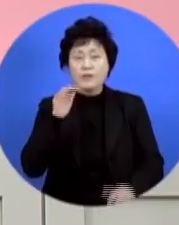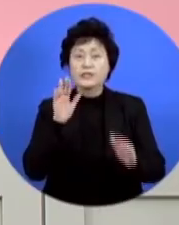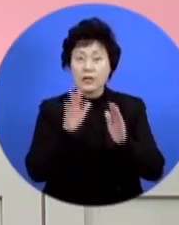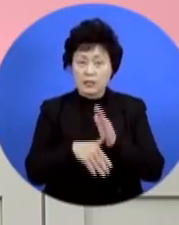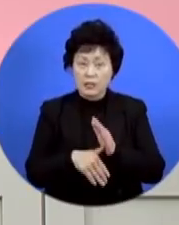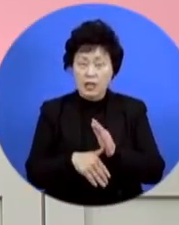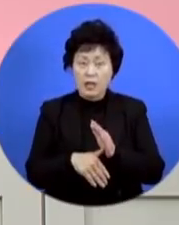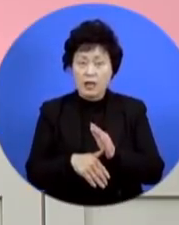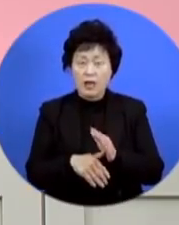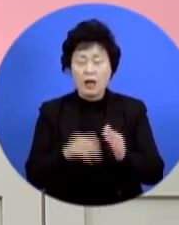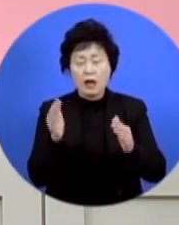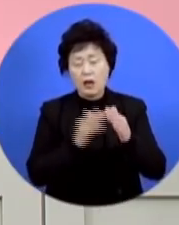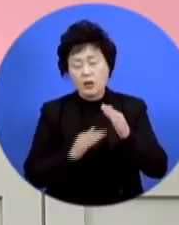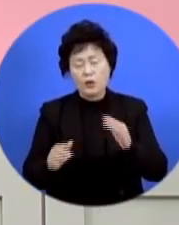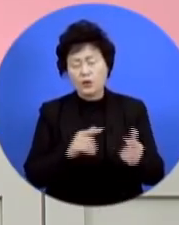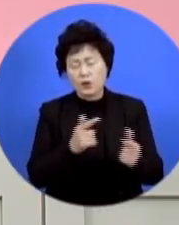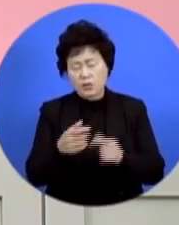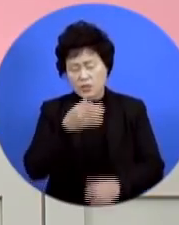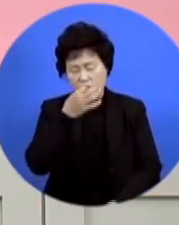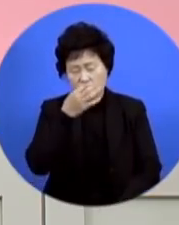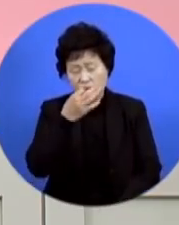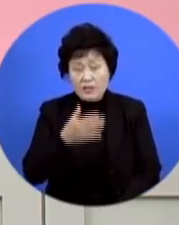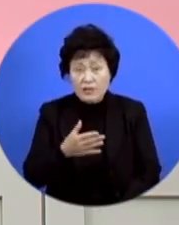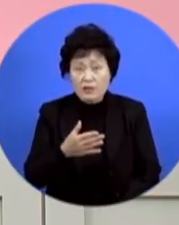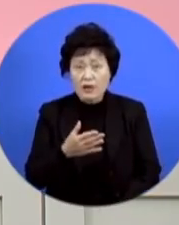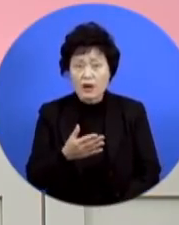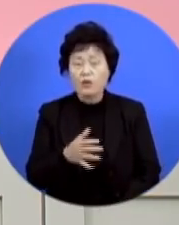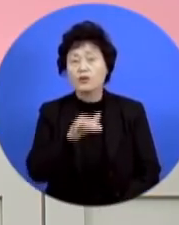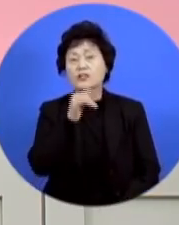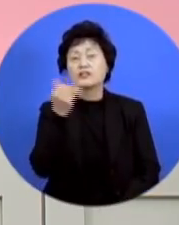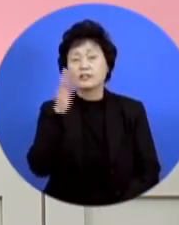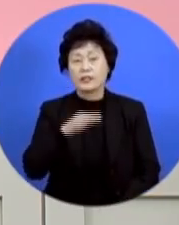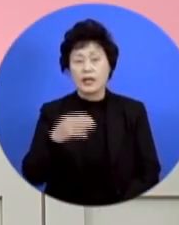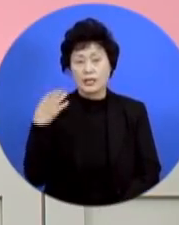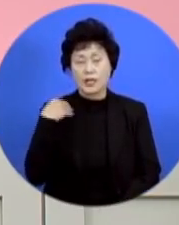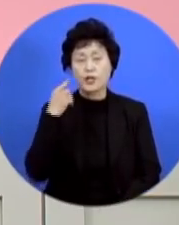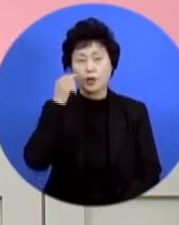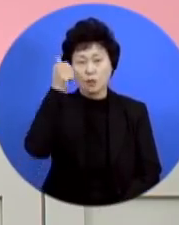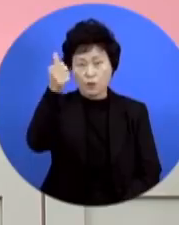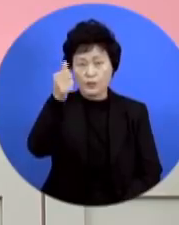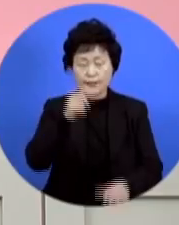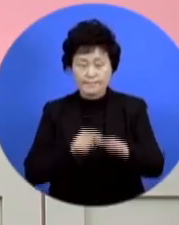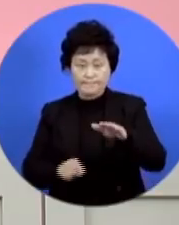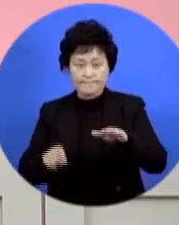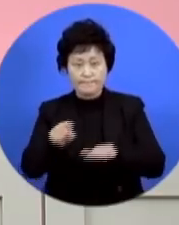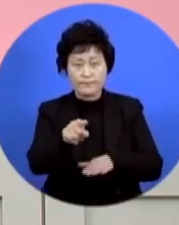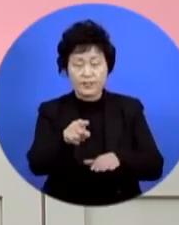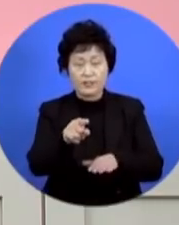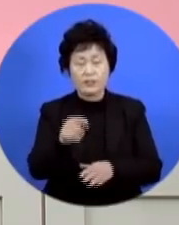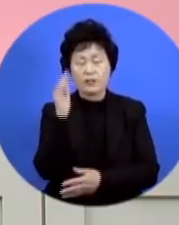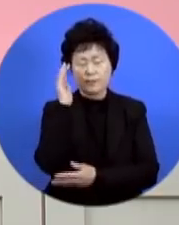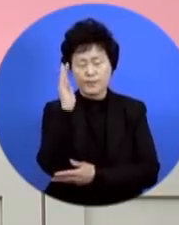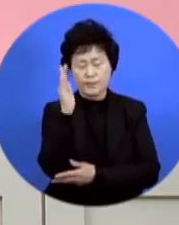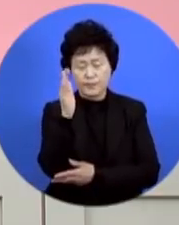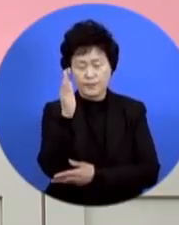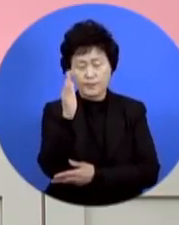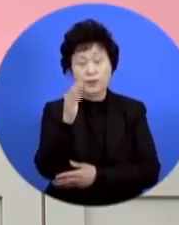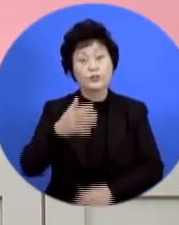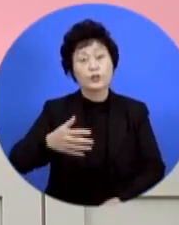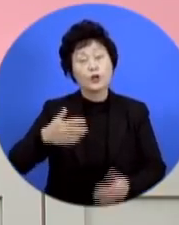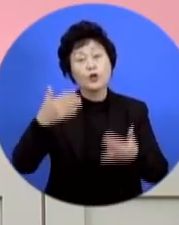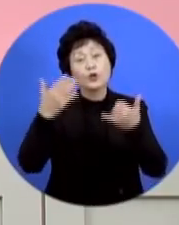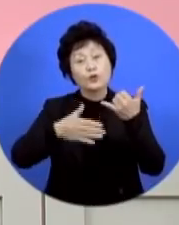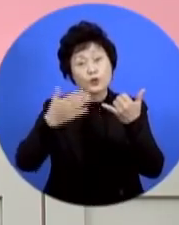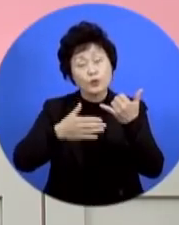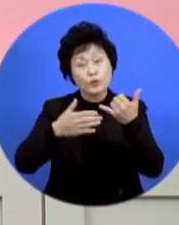힘든데 이때 담임 목사가 몸이 부서져도 제일 전방에 서야 된다. 그래가지고 이제 유튜브로 특세 생중계를 하는데